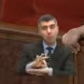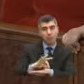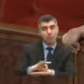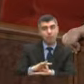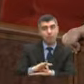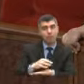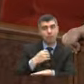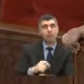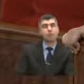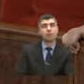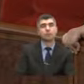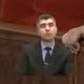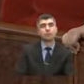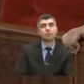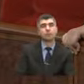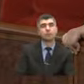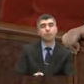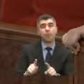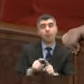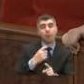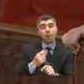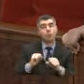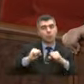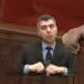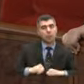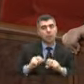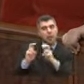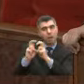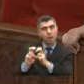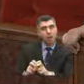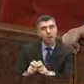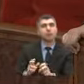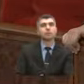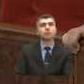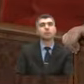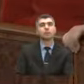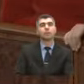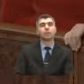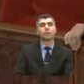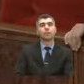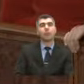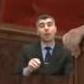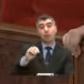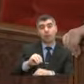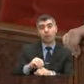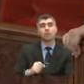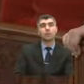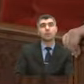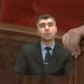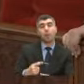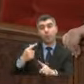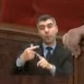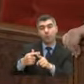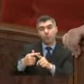ايضا استجابه لها باش نقلصوا من هذه الاعداد. الجانب الاخر اللي كنت باغي نطرق عليه ايضا في